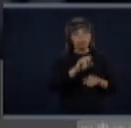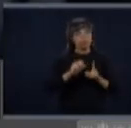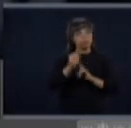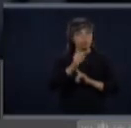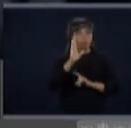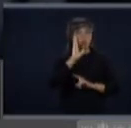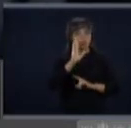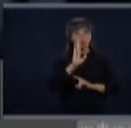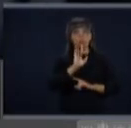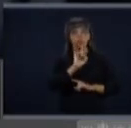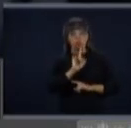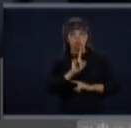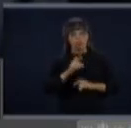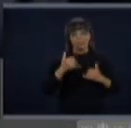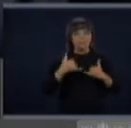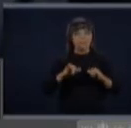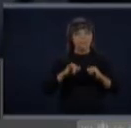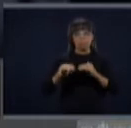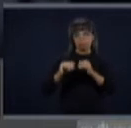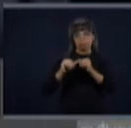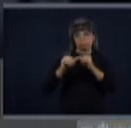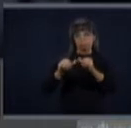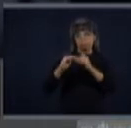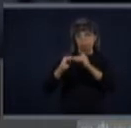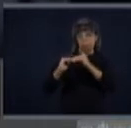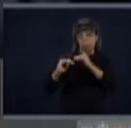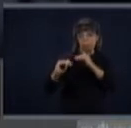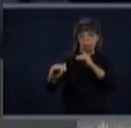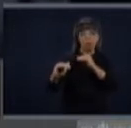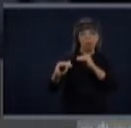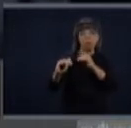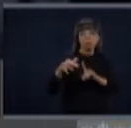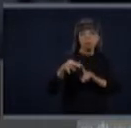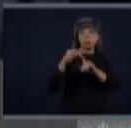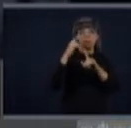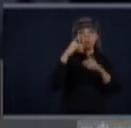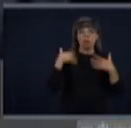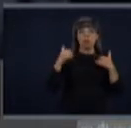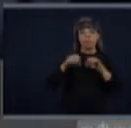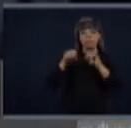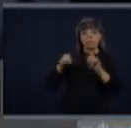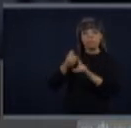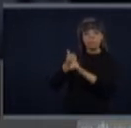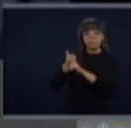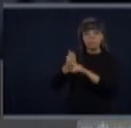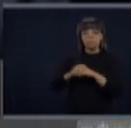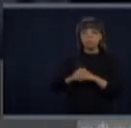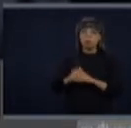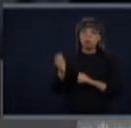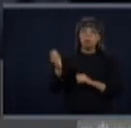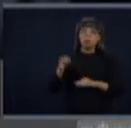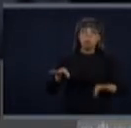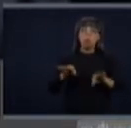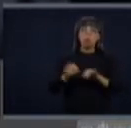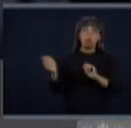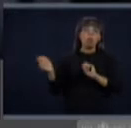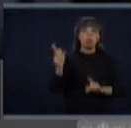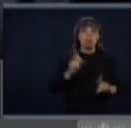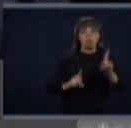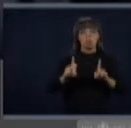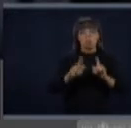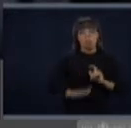Il faut tout à fait garder la maîtrise de notre système sanitaire. Chacun, chacune devront